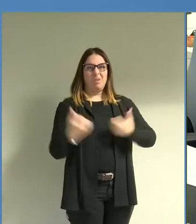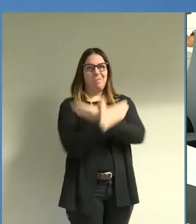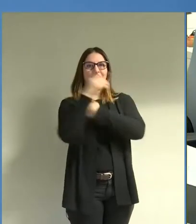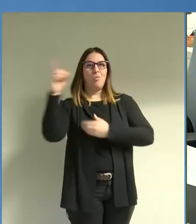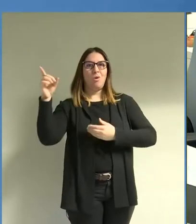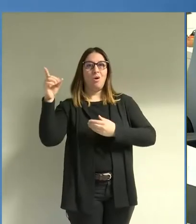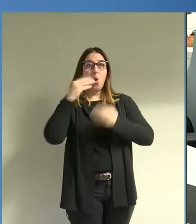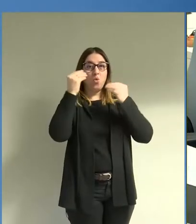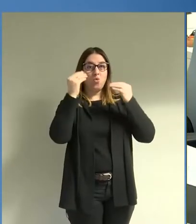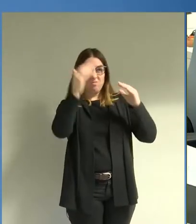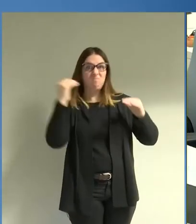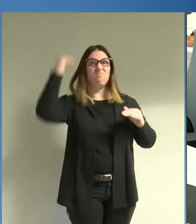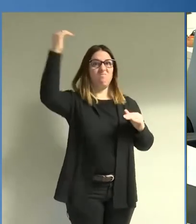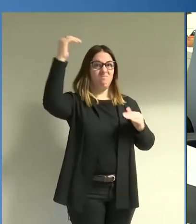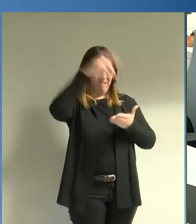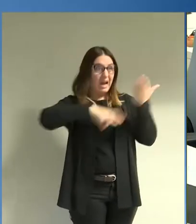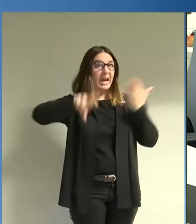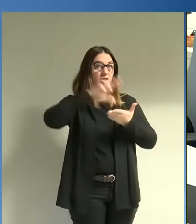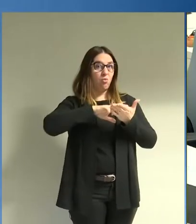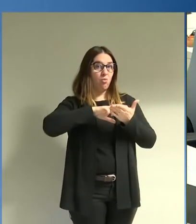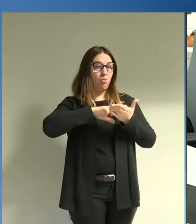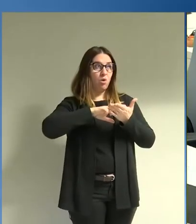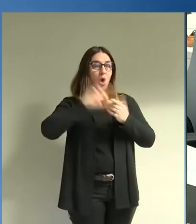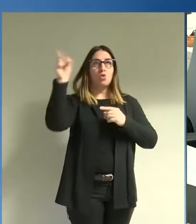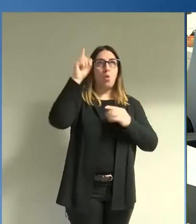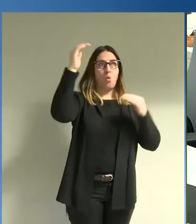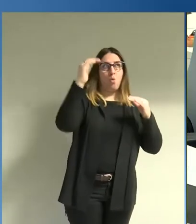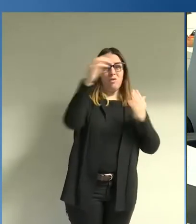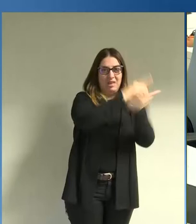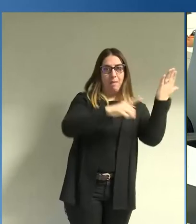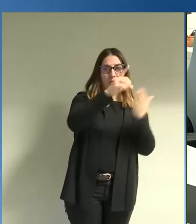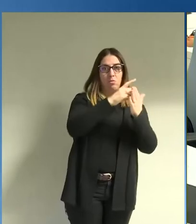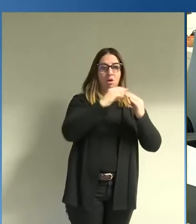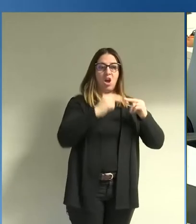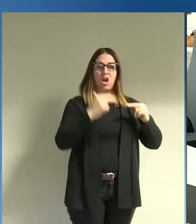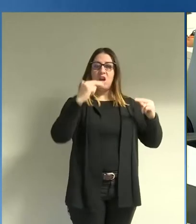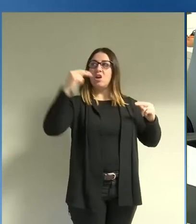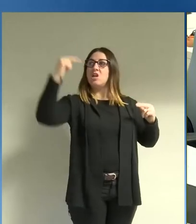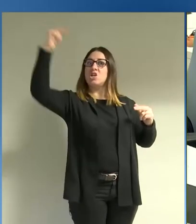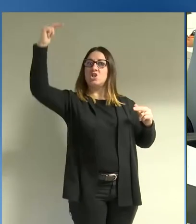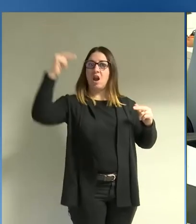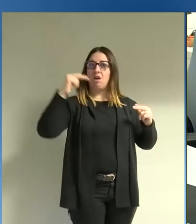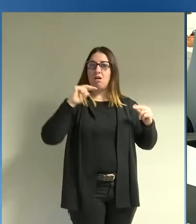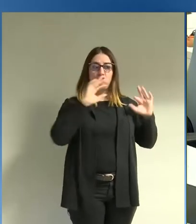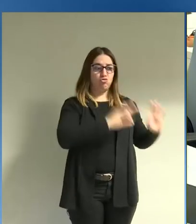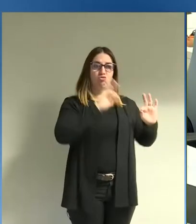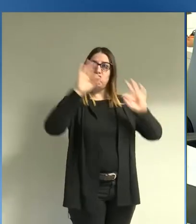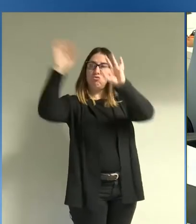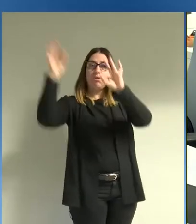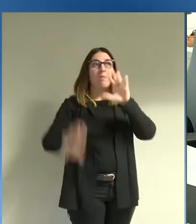région aussi vous mieux le département en fait toutes les échelles sont valables toutes les échelles sont bel et bien commencer quelque part